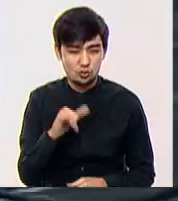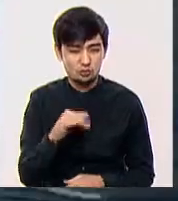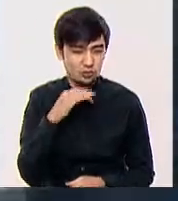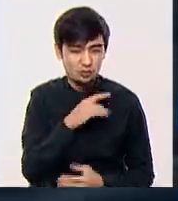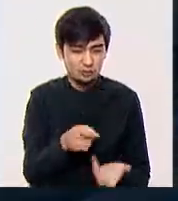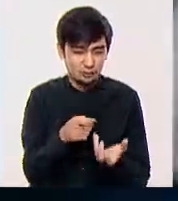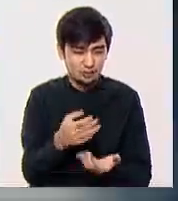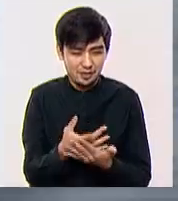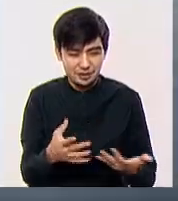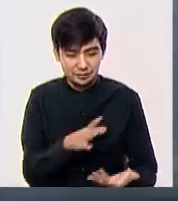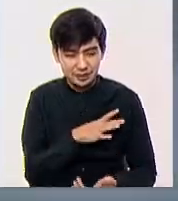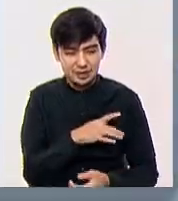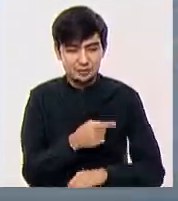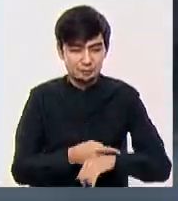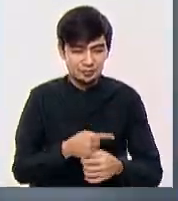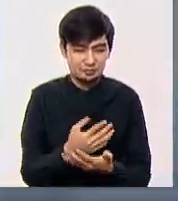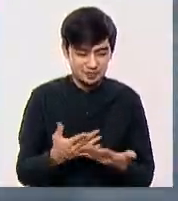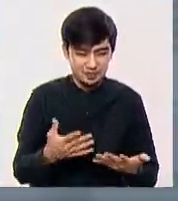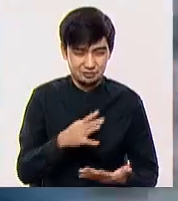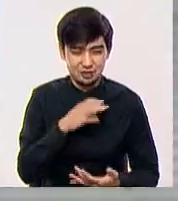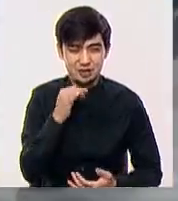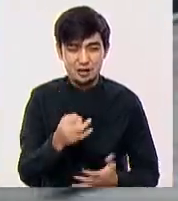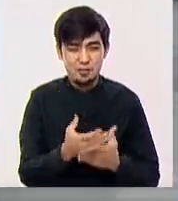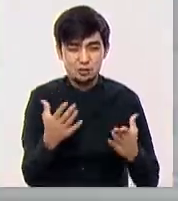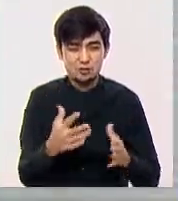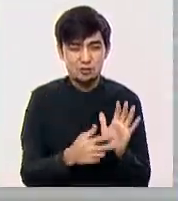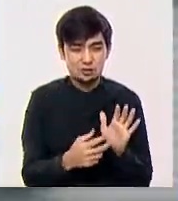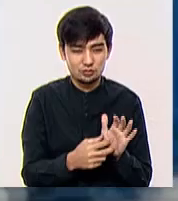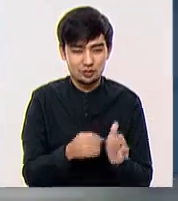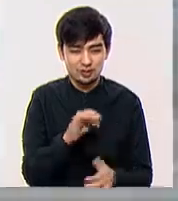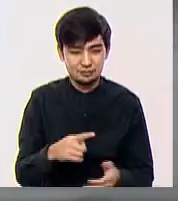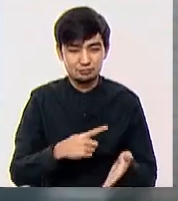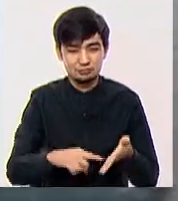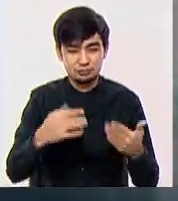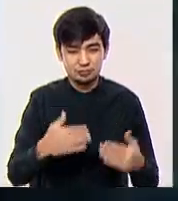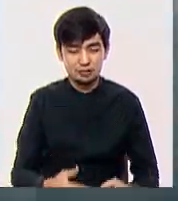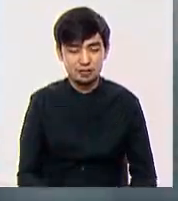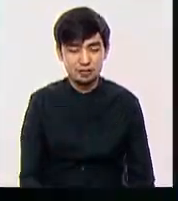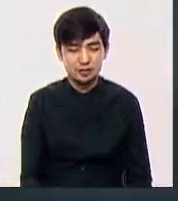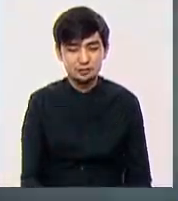огнестрельные ранения, колото-резатые раны. Больше 800 пациентов уже выписались.